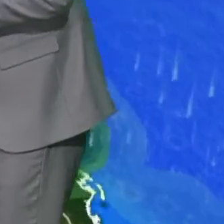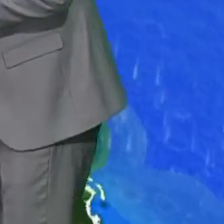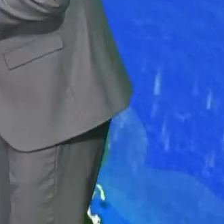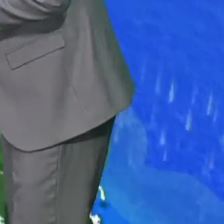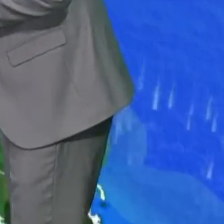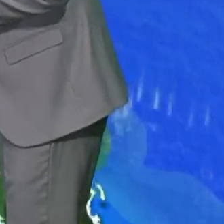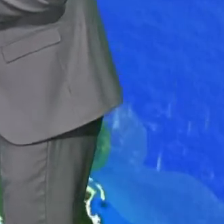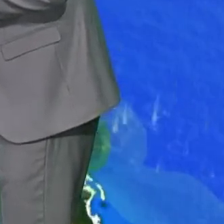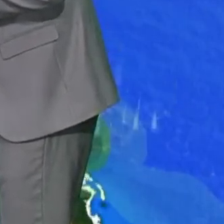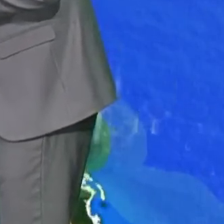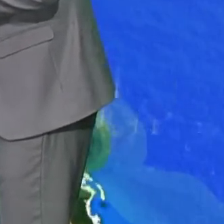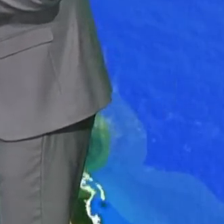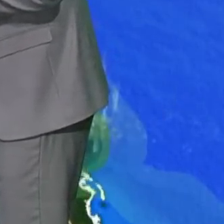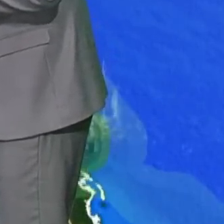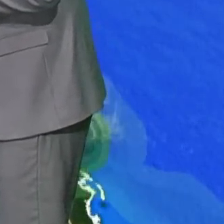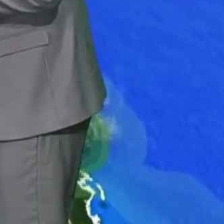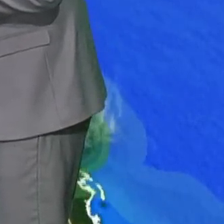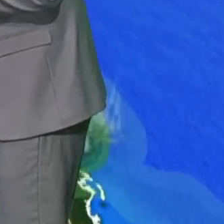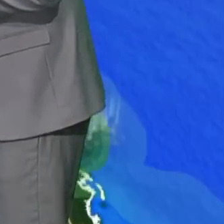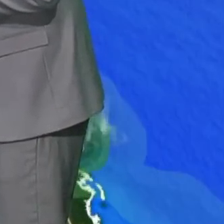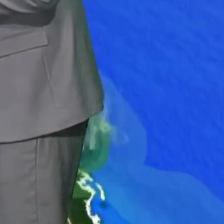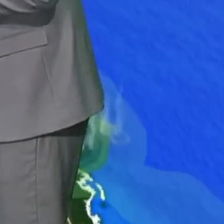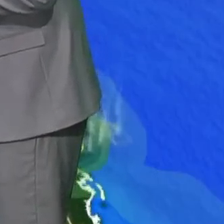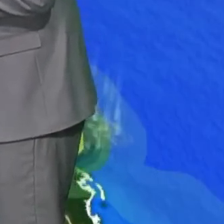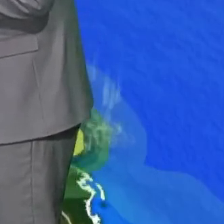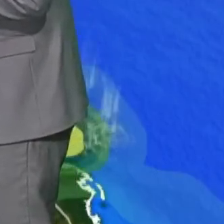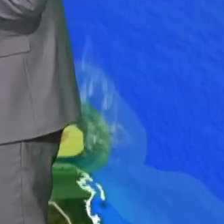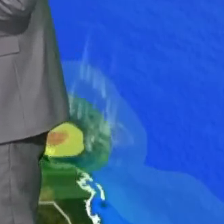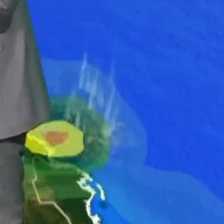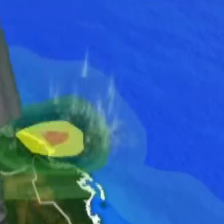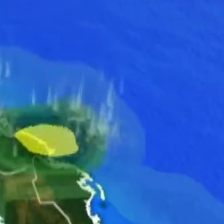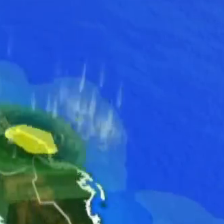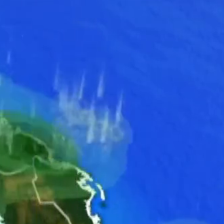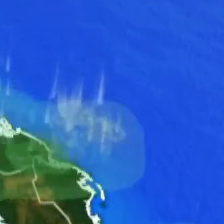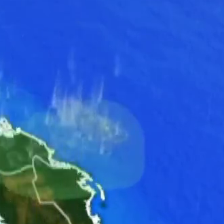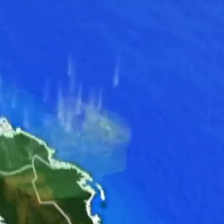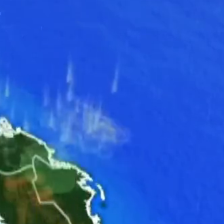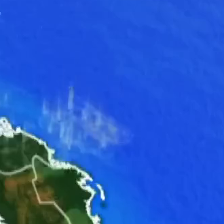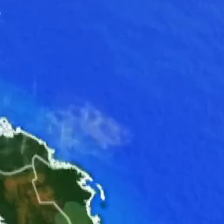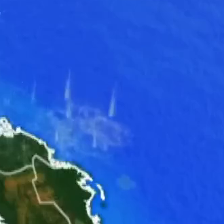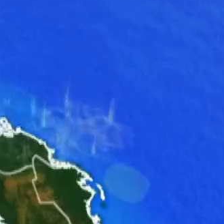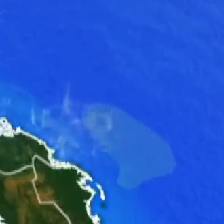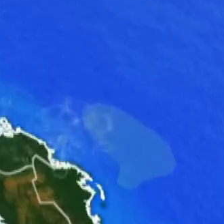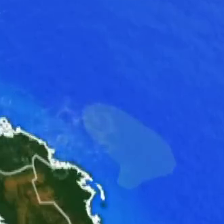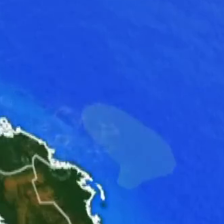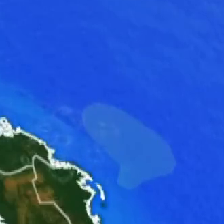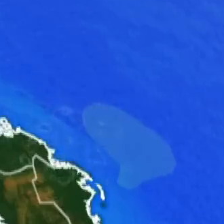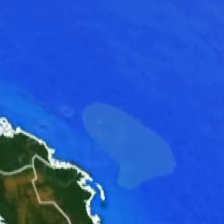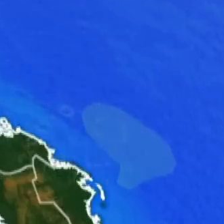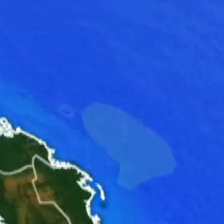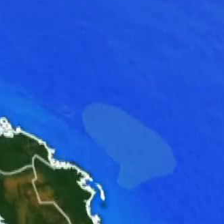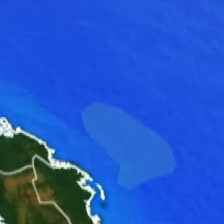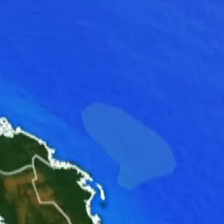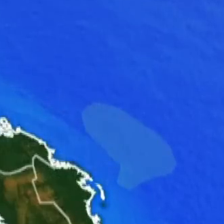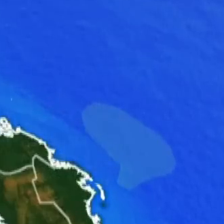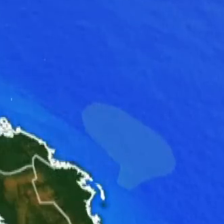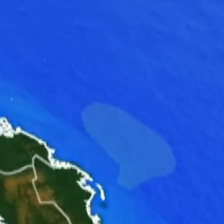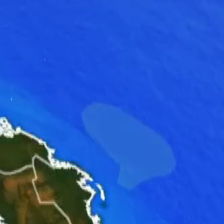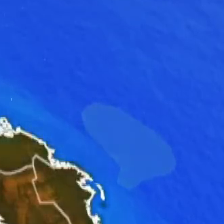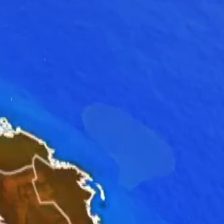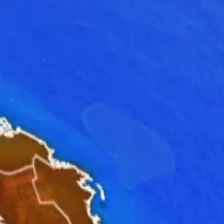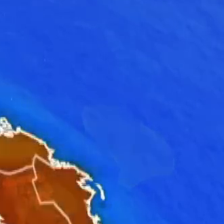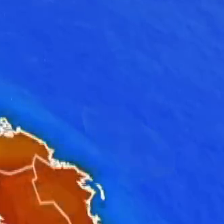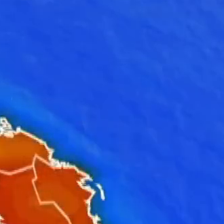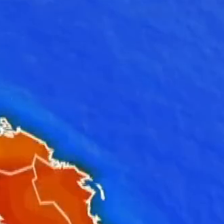may ulan pa dito sa Masbate at magpatuloy ito hanggang gabi at ulan na rin sa may bahagi ng Romblon at Oriental Mindoro. Papalo